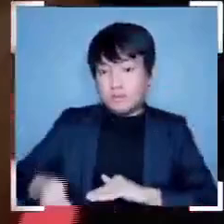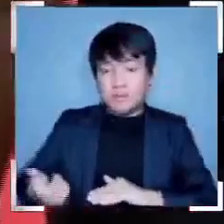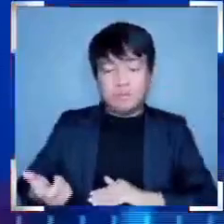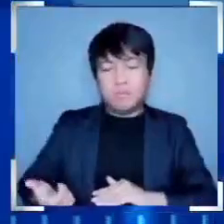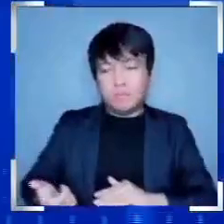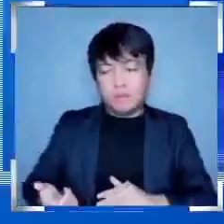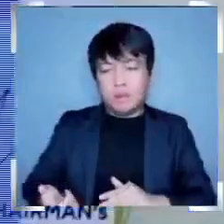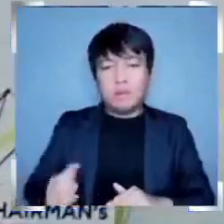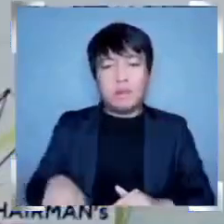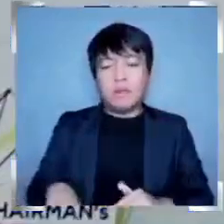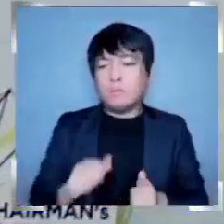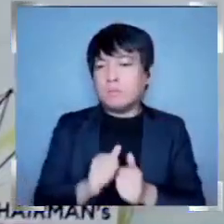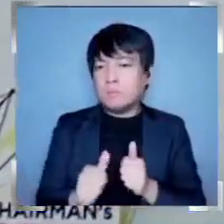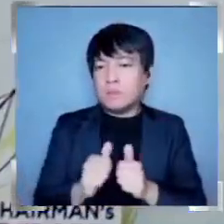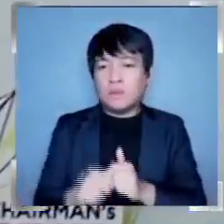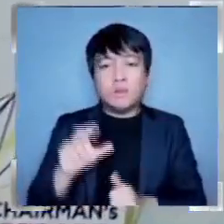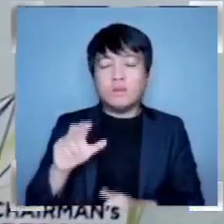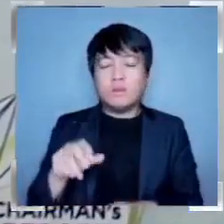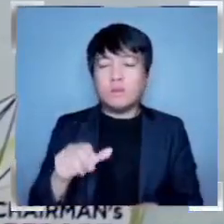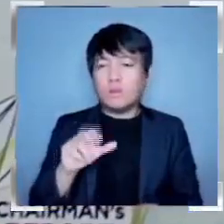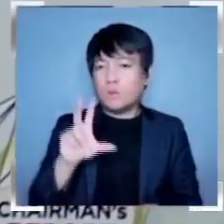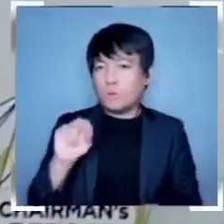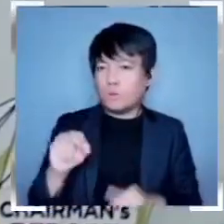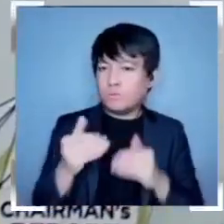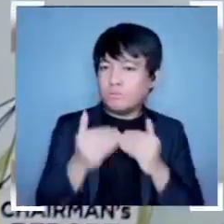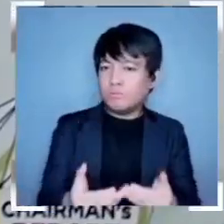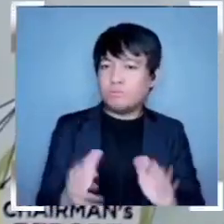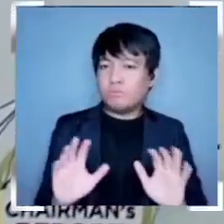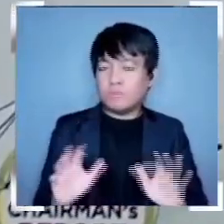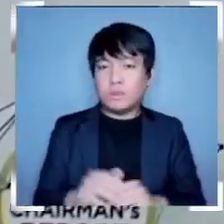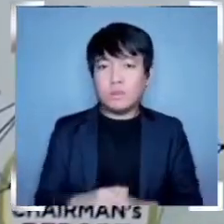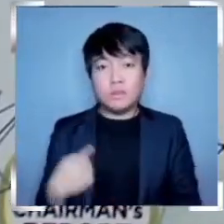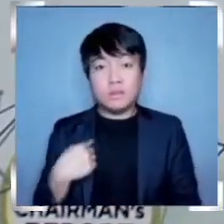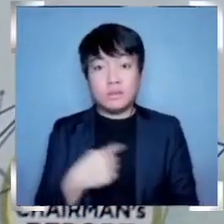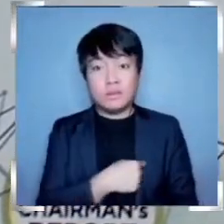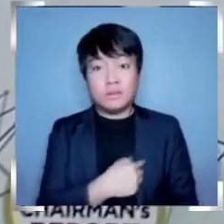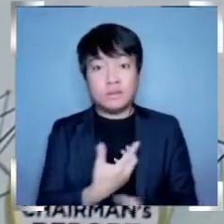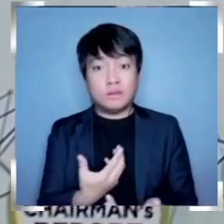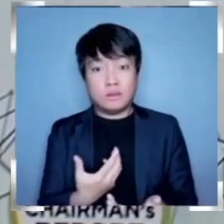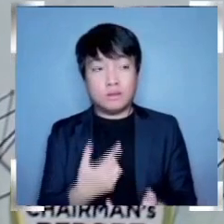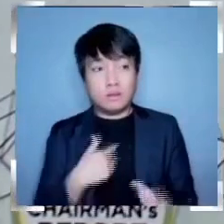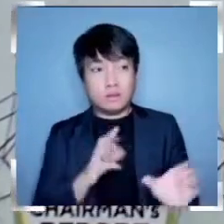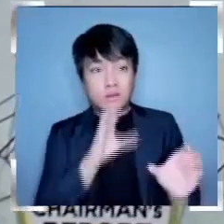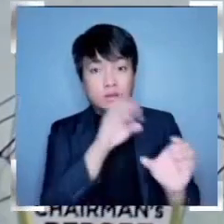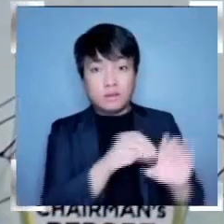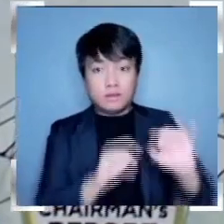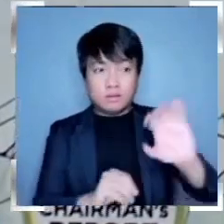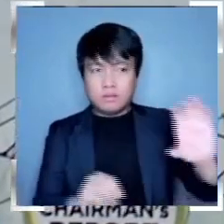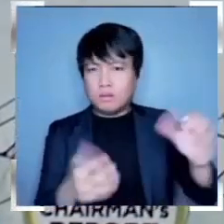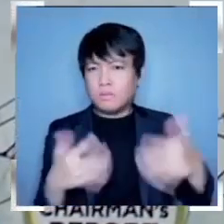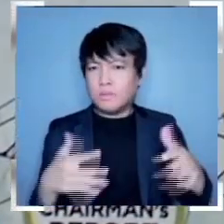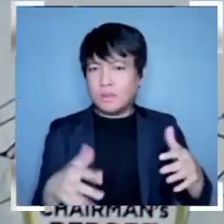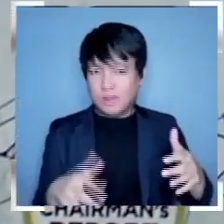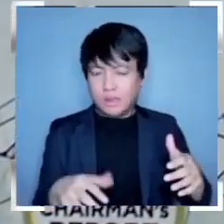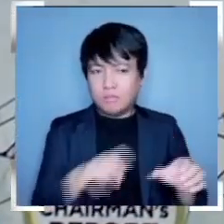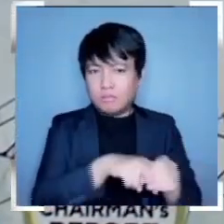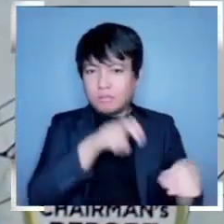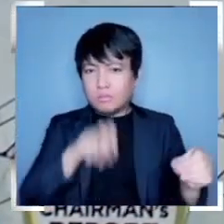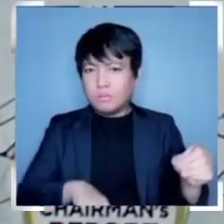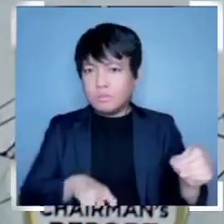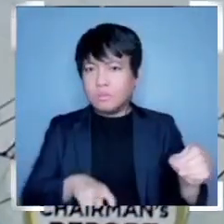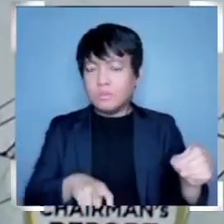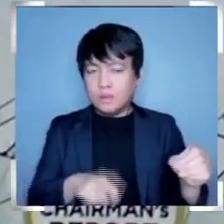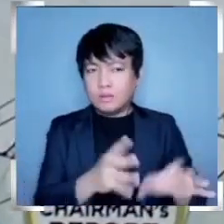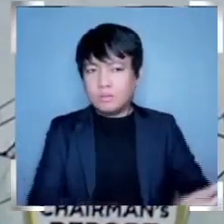ayon sa Pangulo. We don't have a next move. That is the extent of our involvement with the ICC. That ends all